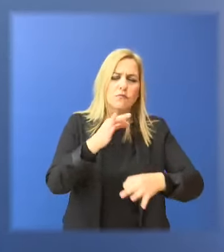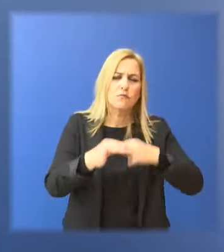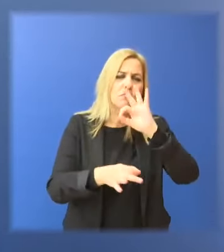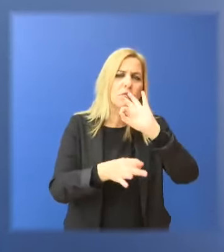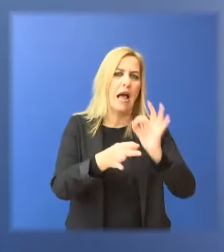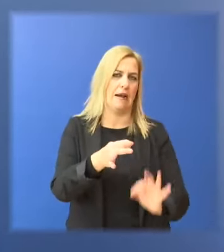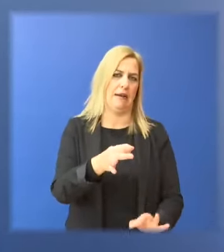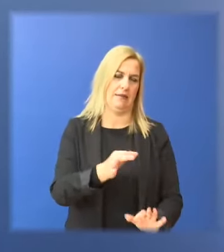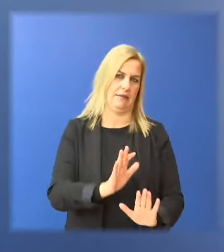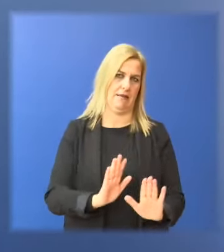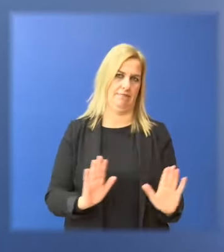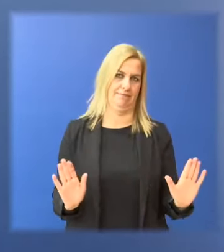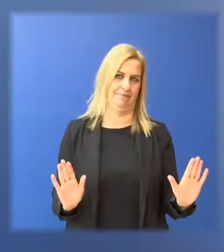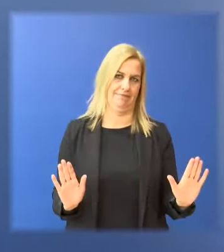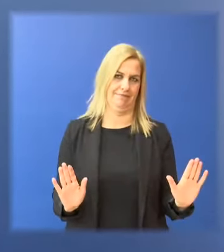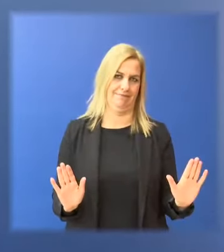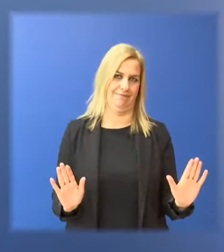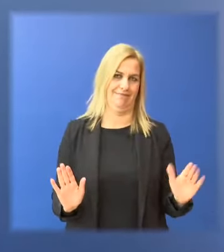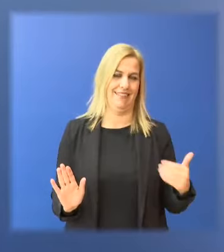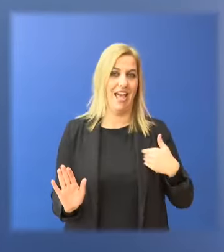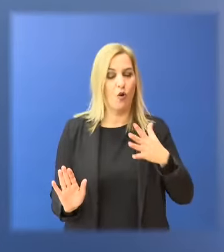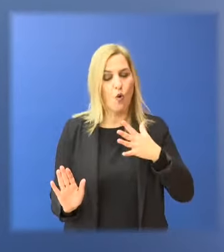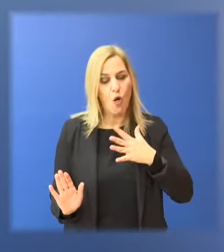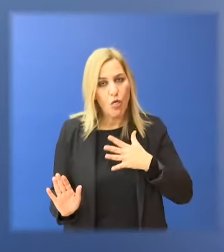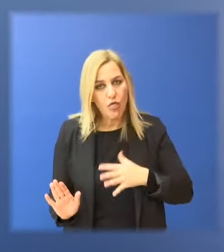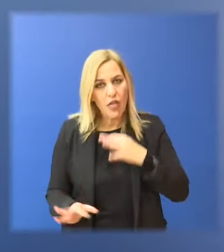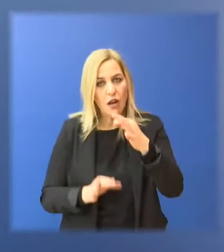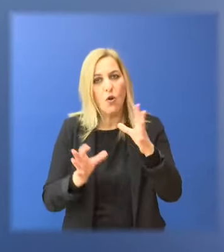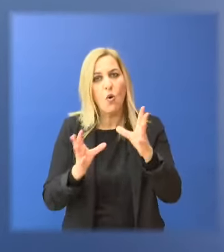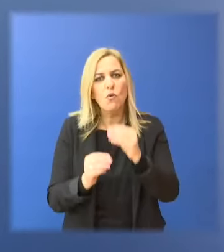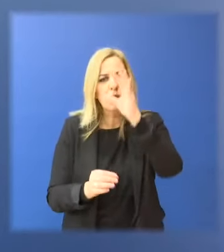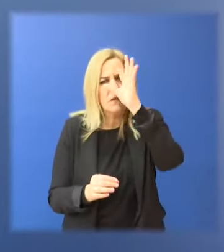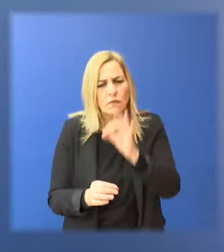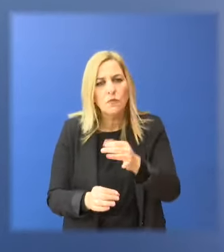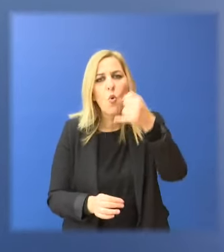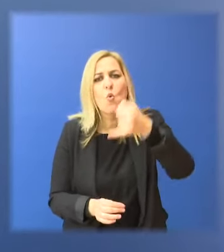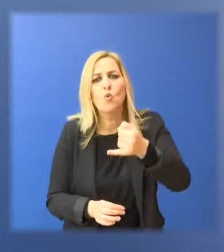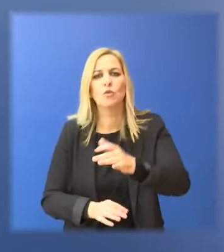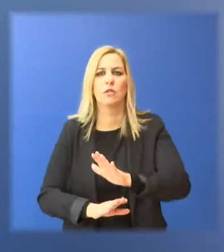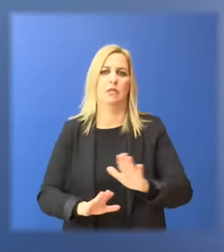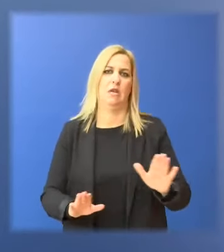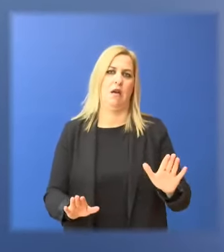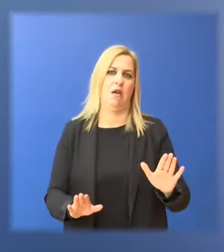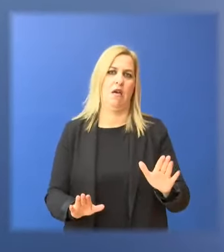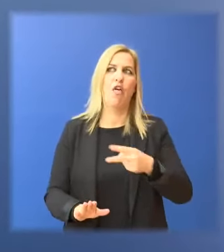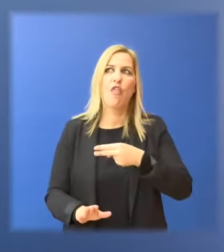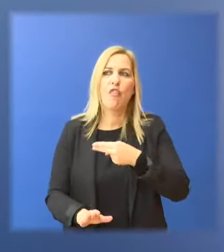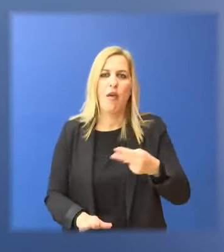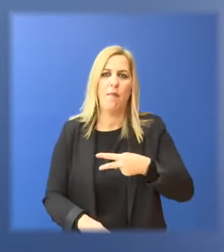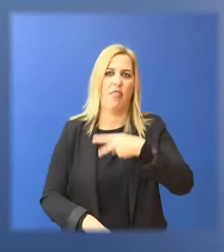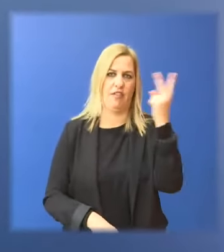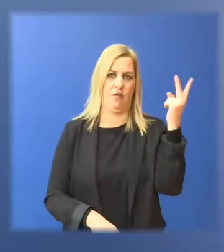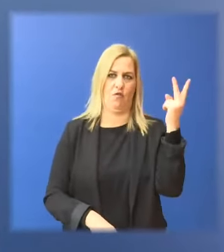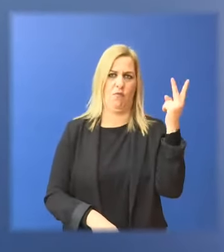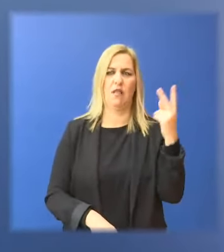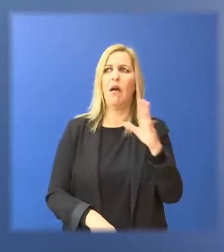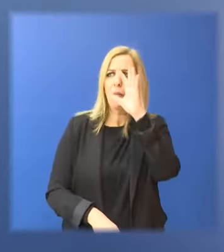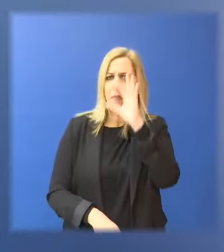Και θέλω περισσότερο να αναφερθώ στην ουσία του ζητήματος. Ούτε έχω κάτι περισσότερο να